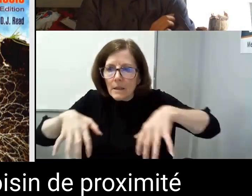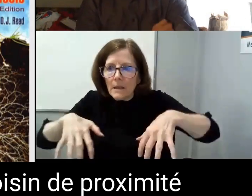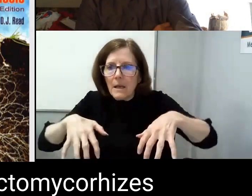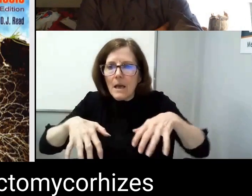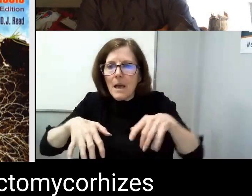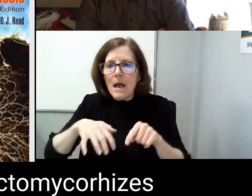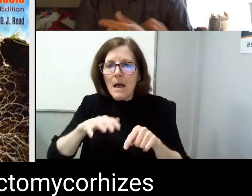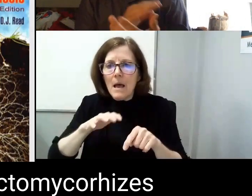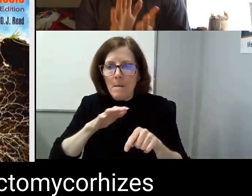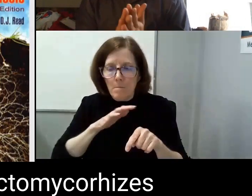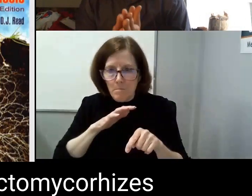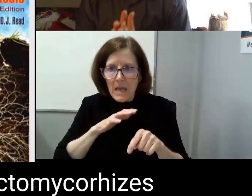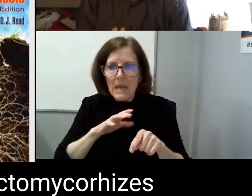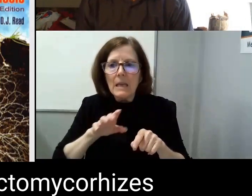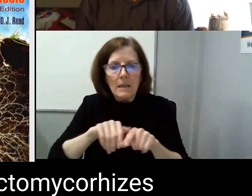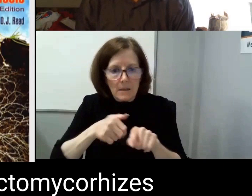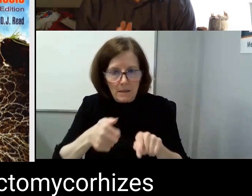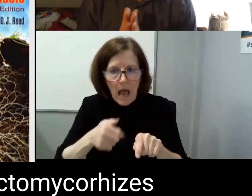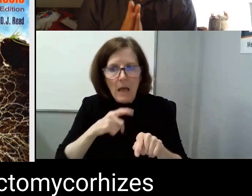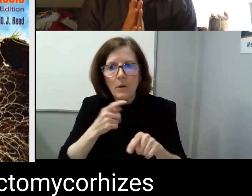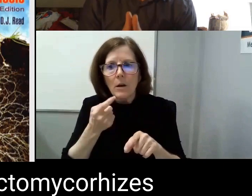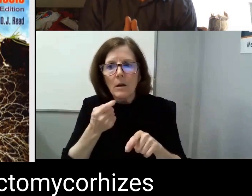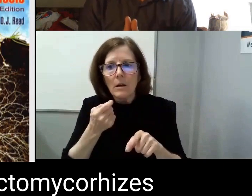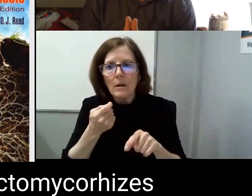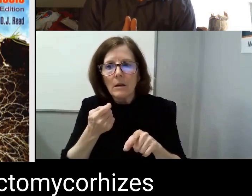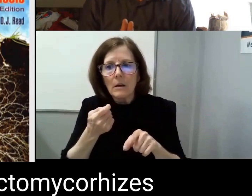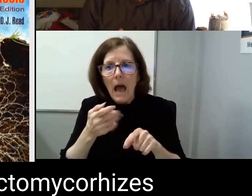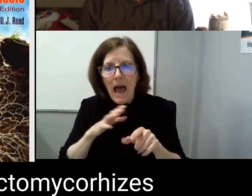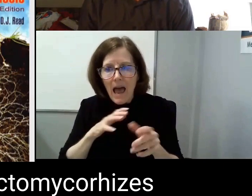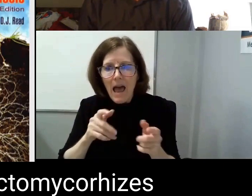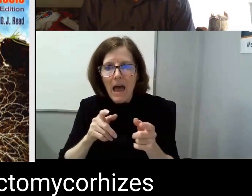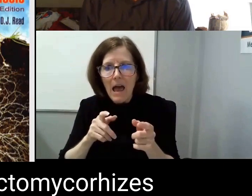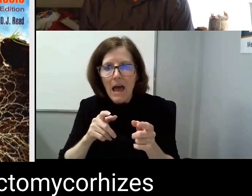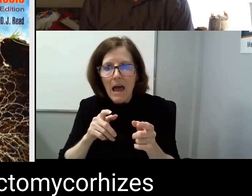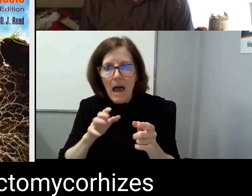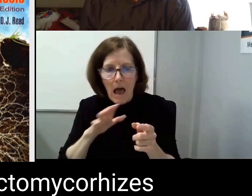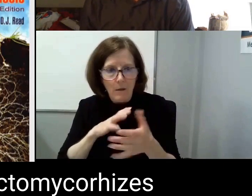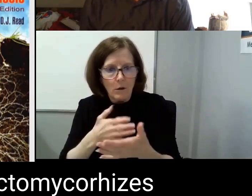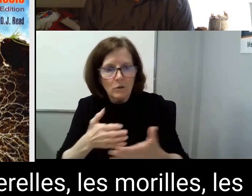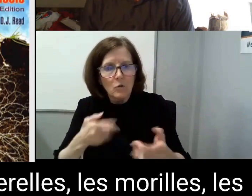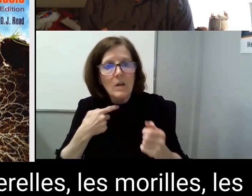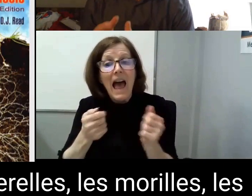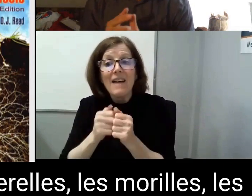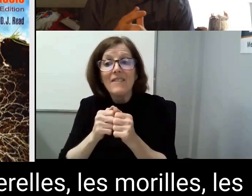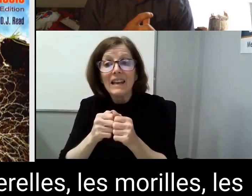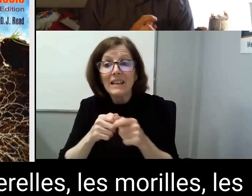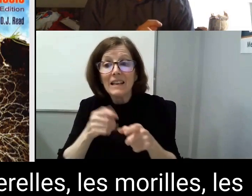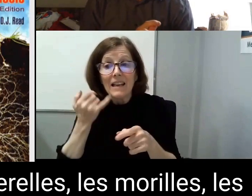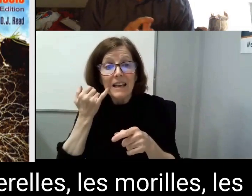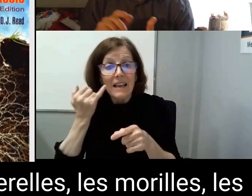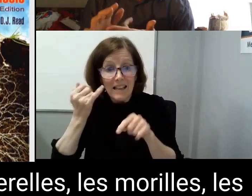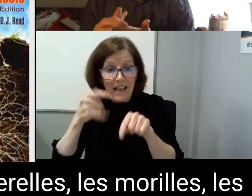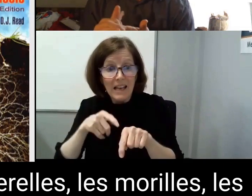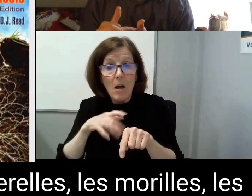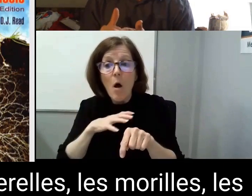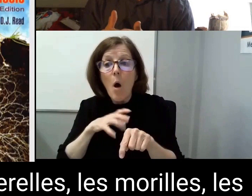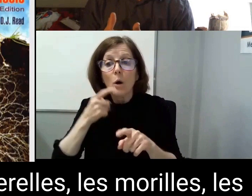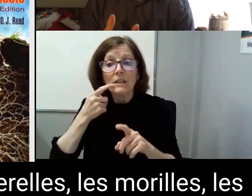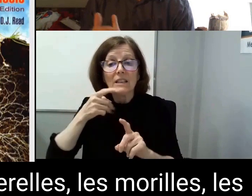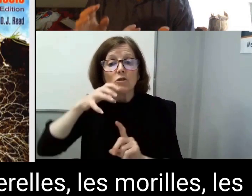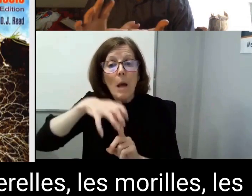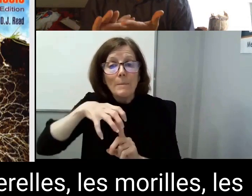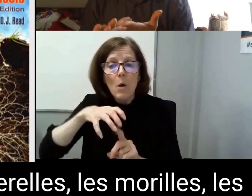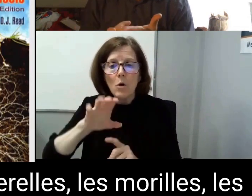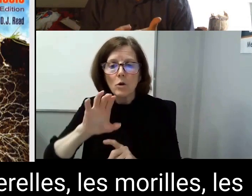mettons. Et dans cette idée-là, les ectomycorhizes vont produire des champignons qu'on connaît bien, comme les chanterelles, comme